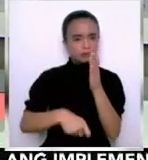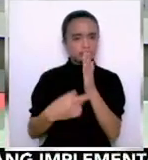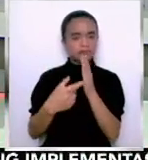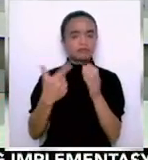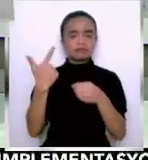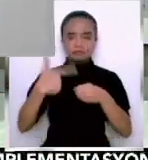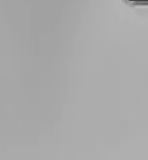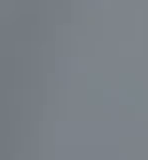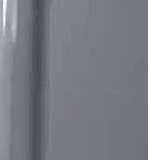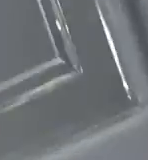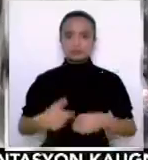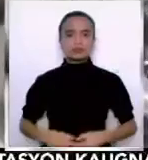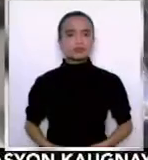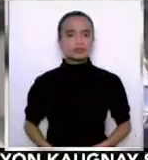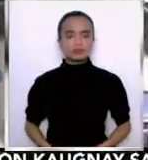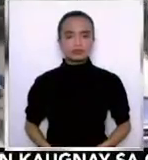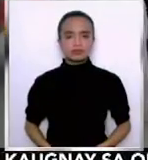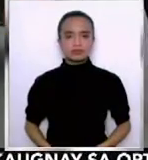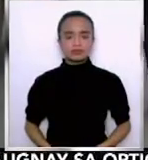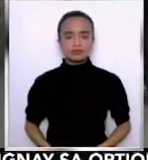Moro.